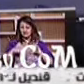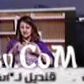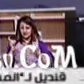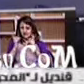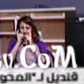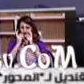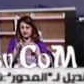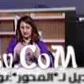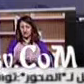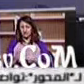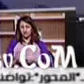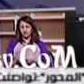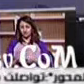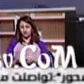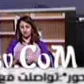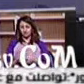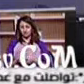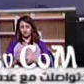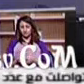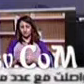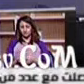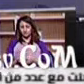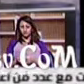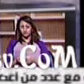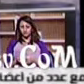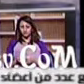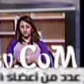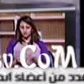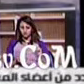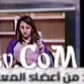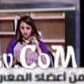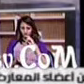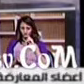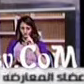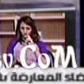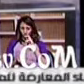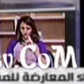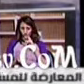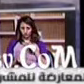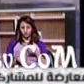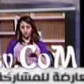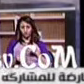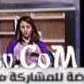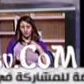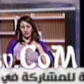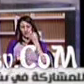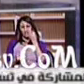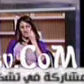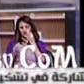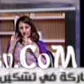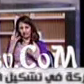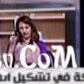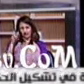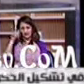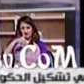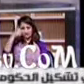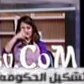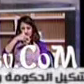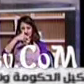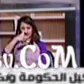امبارح في كلمته برض الشيء بالشيء يذكر يعني طيب يا دكتور عمرو اقوللك انا هنزل يوم 306 سحق